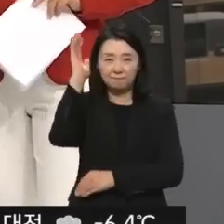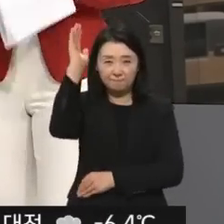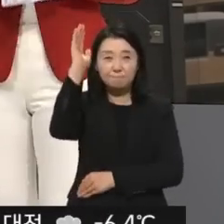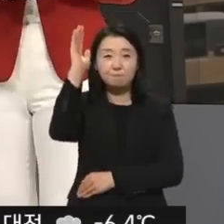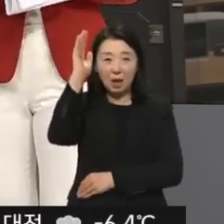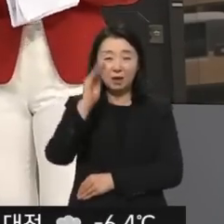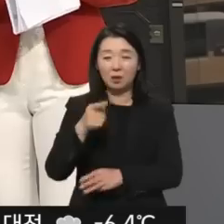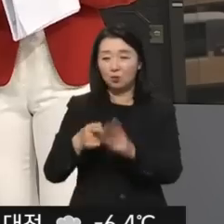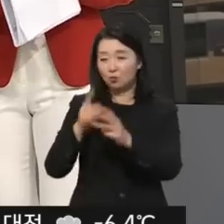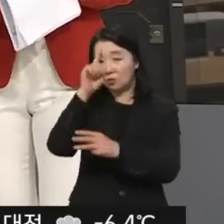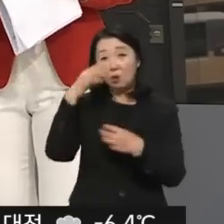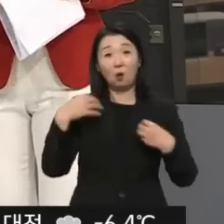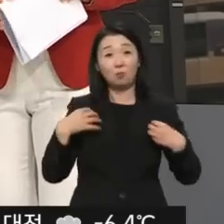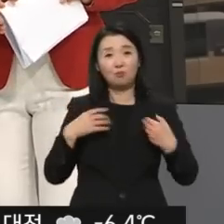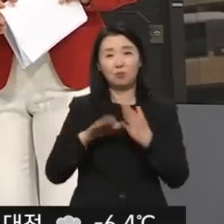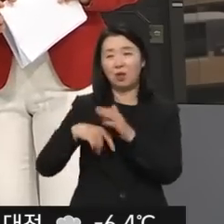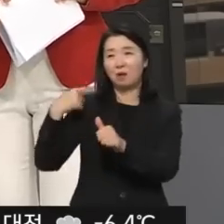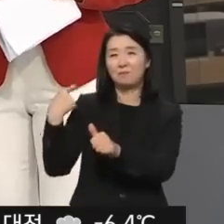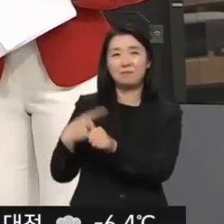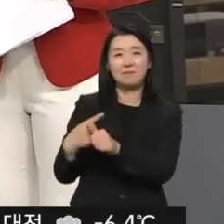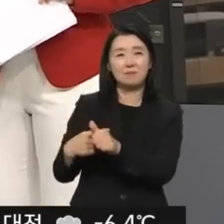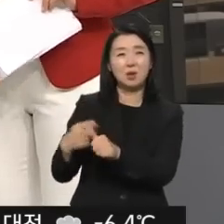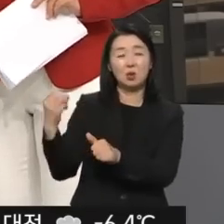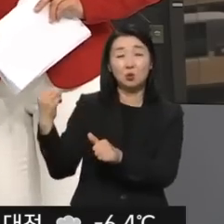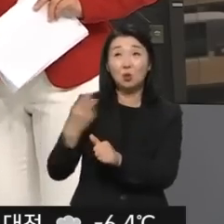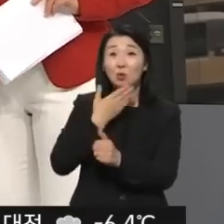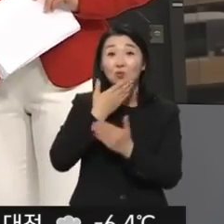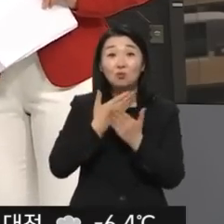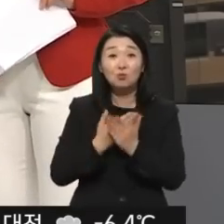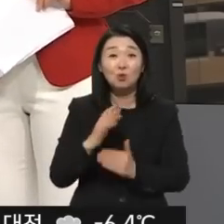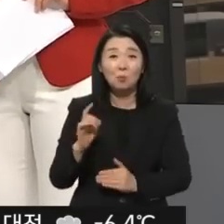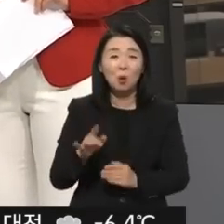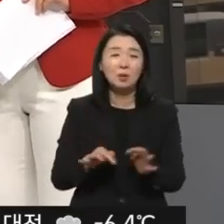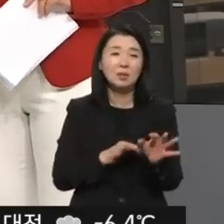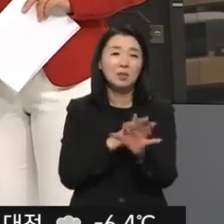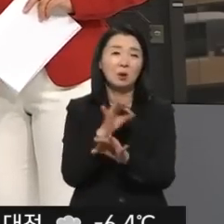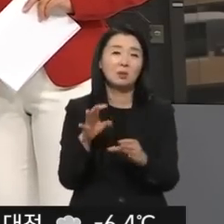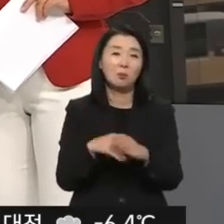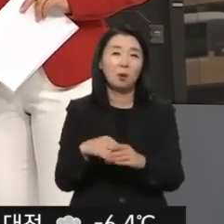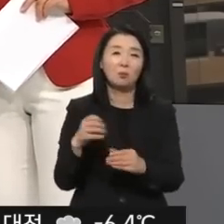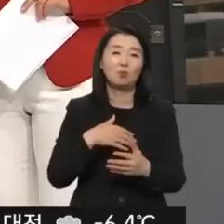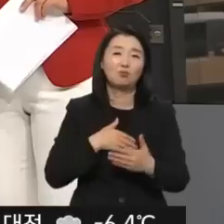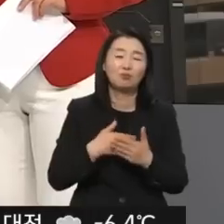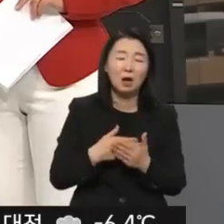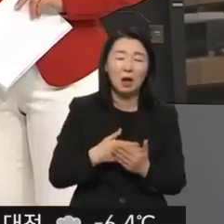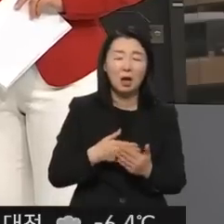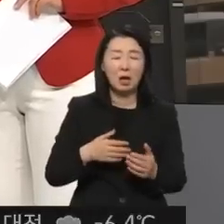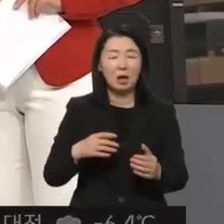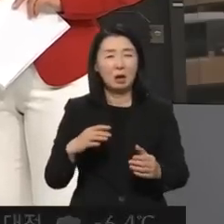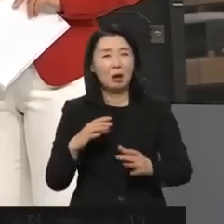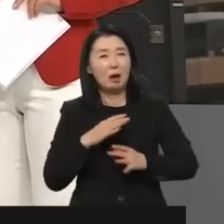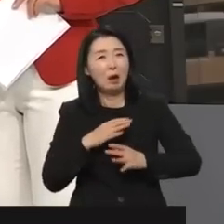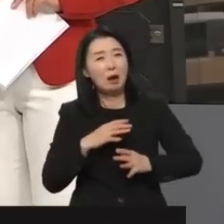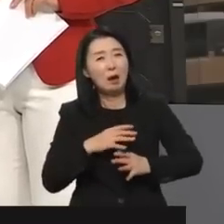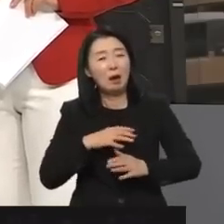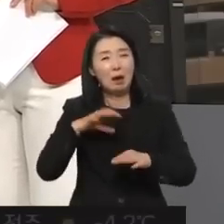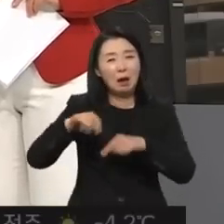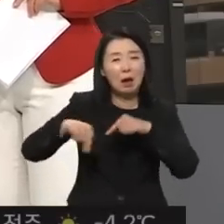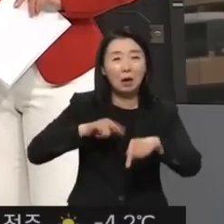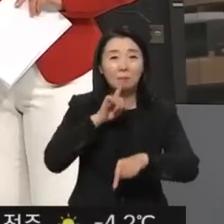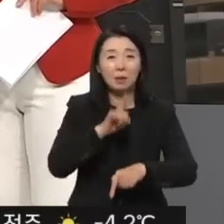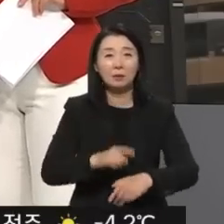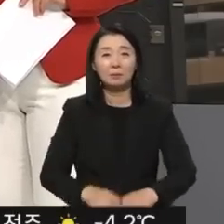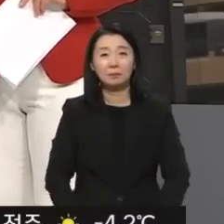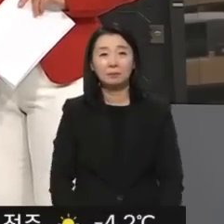건데요. 윤석열 정부를 비판한 또 다른 포인트, 경제를 포함해서 불안과 공포가 지배하게 된다는